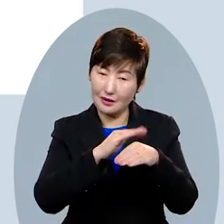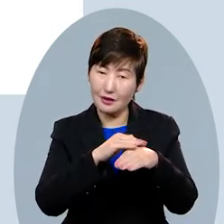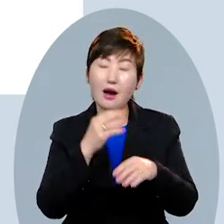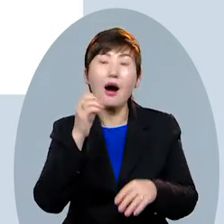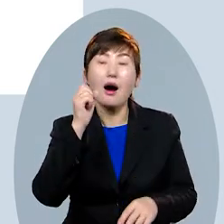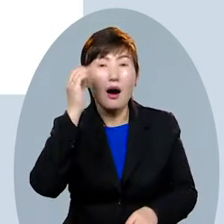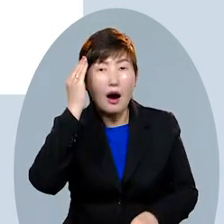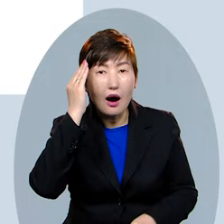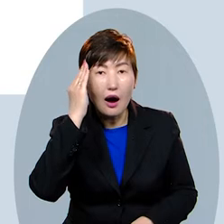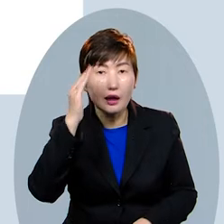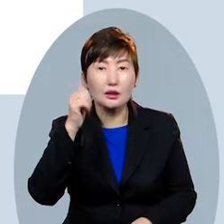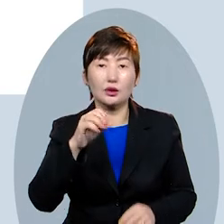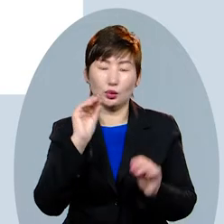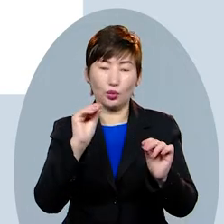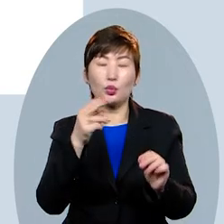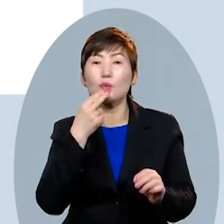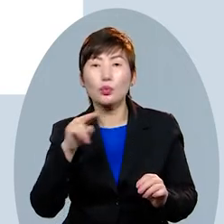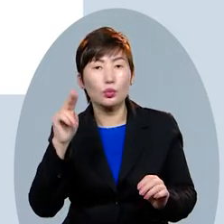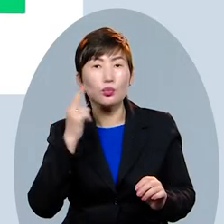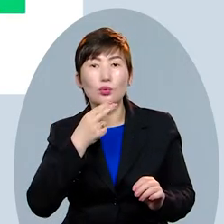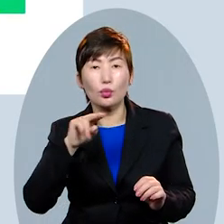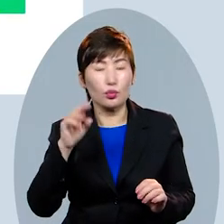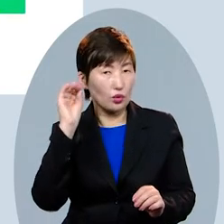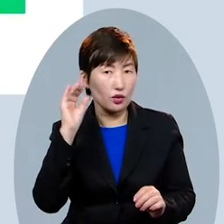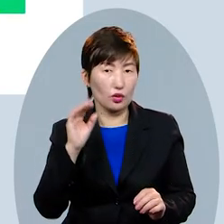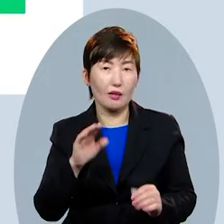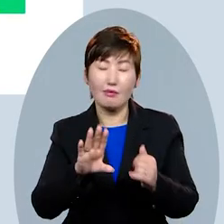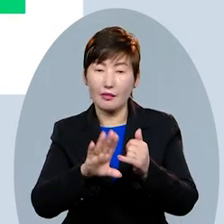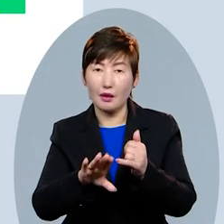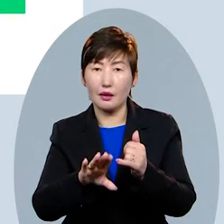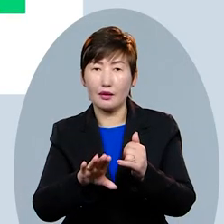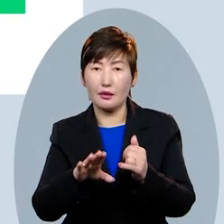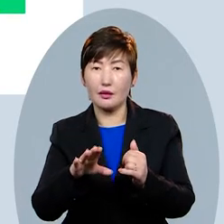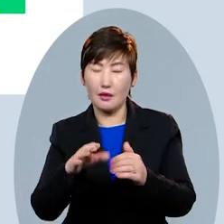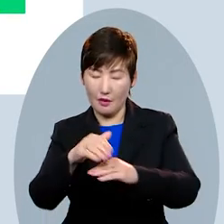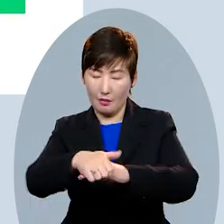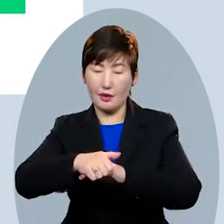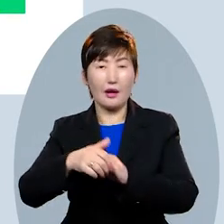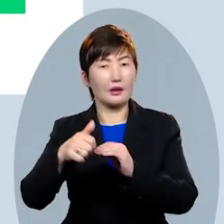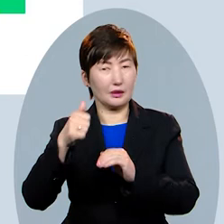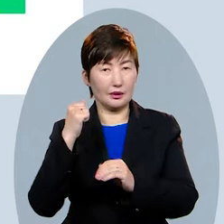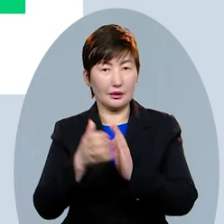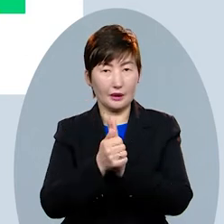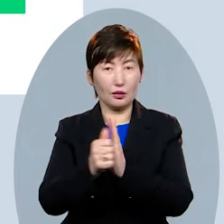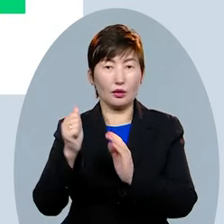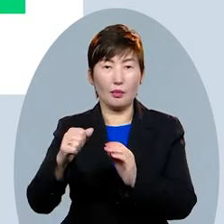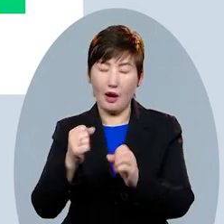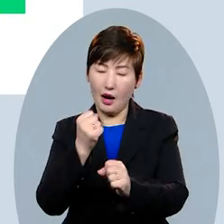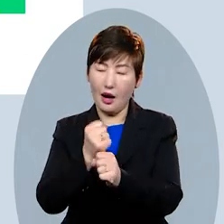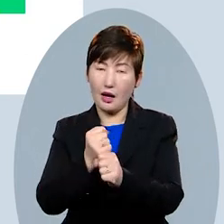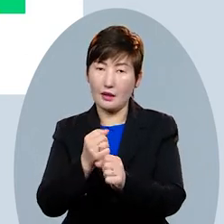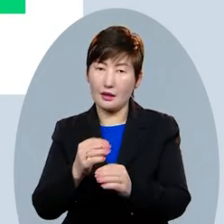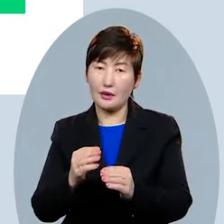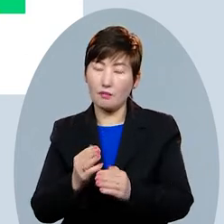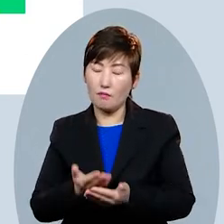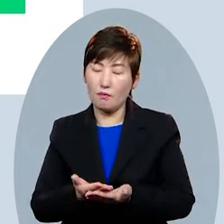дүүн сонсдог. За дараагийн насны ангиллын тухайд авч үзье. Энэ насанд хүүхэд биедээх чадвартай болж, ажил үйлийг бусдын